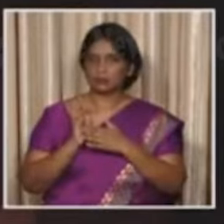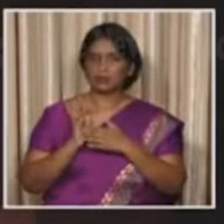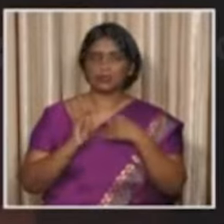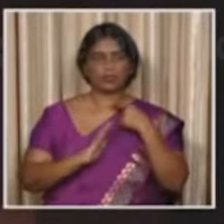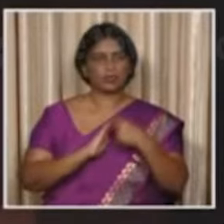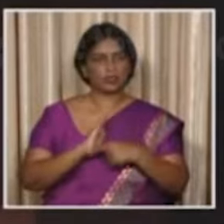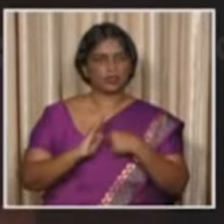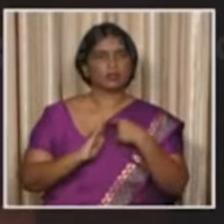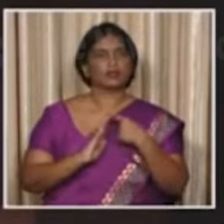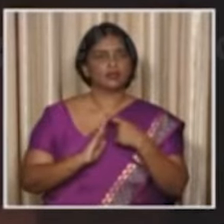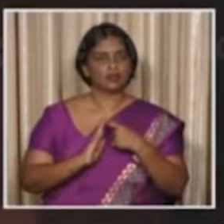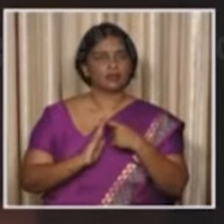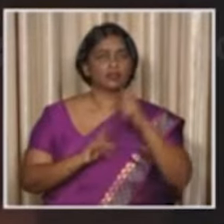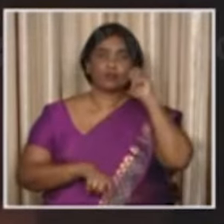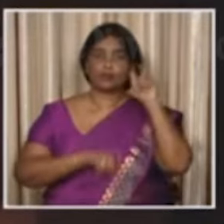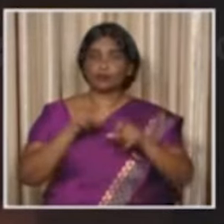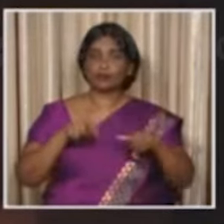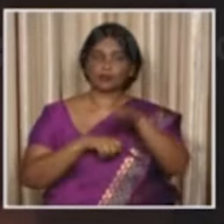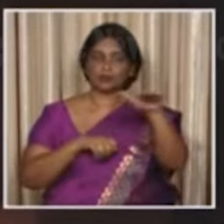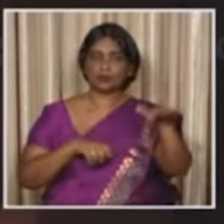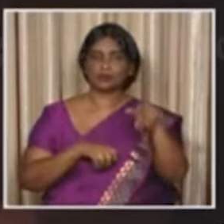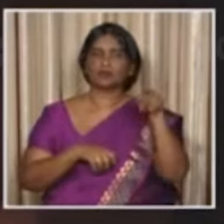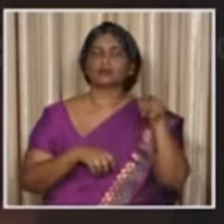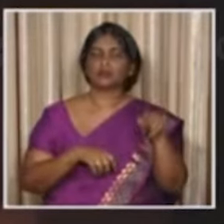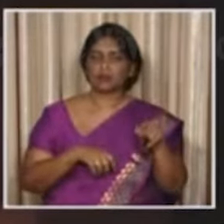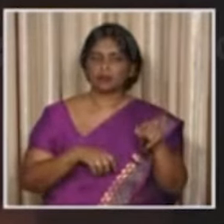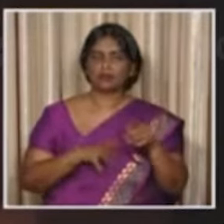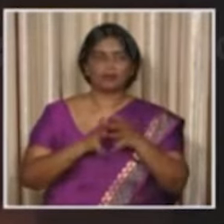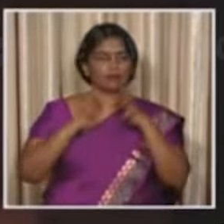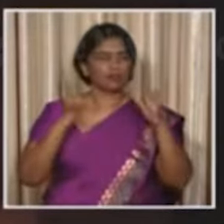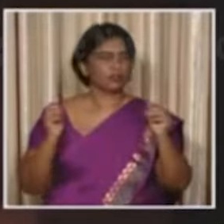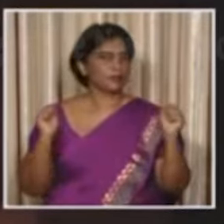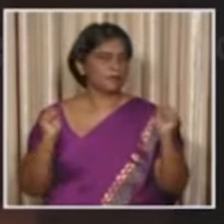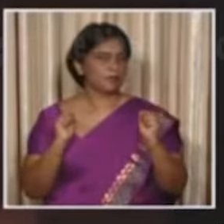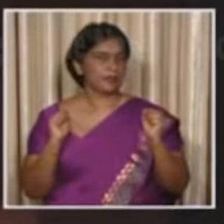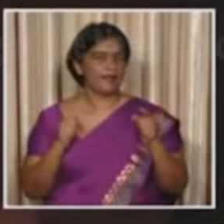රටේ පොදු ජනතාවගේ මහ ලොකු භීතියක් තිබෙනවා,